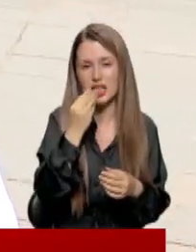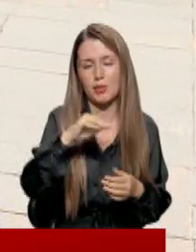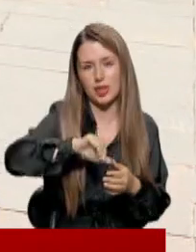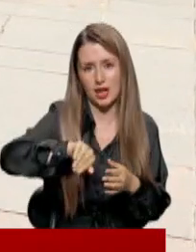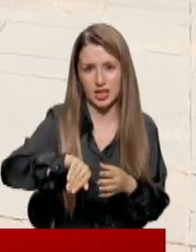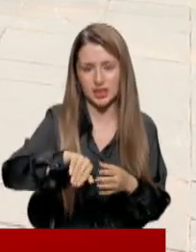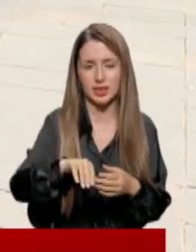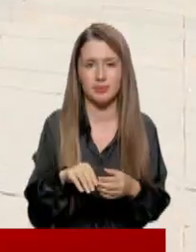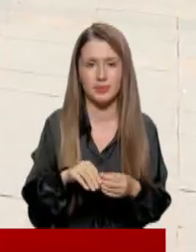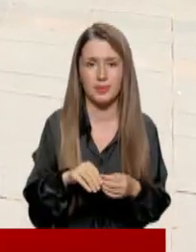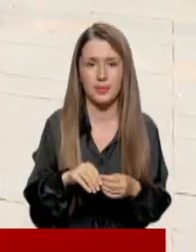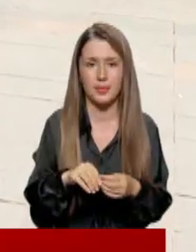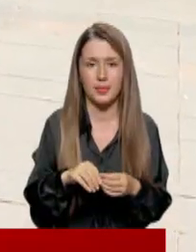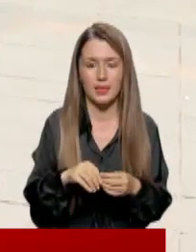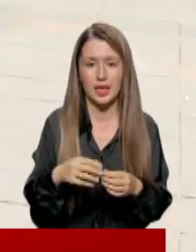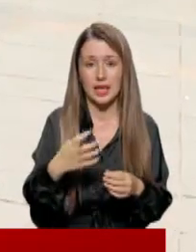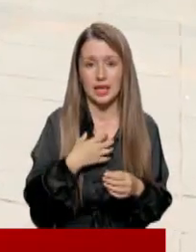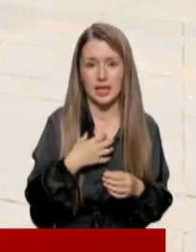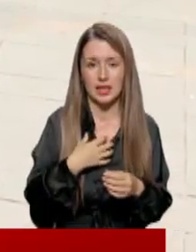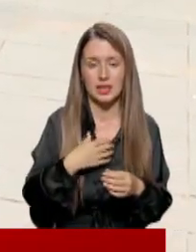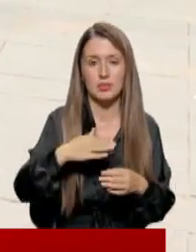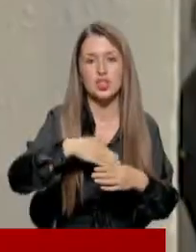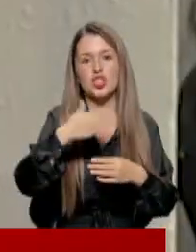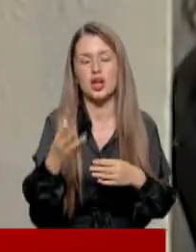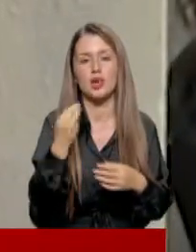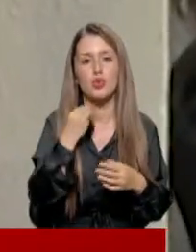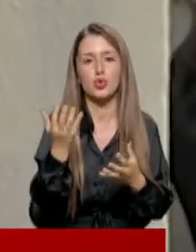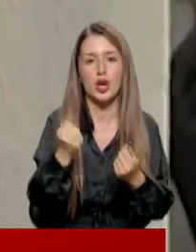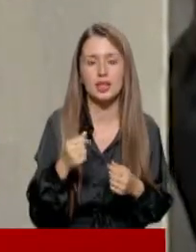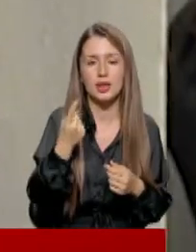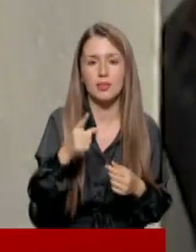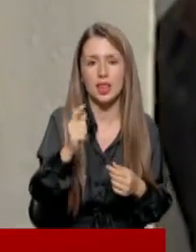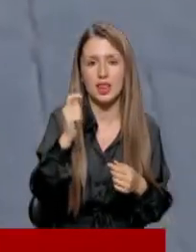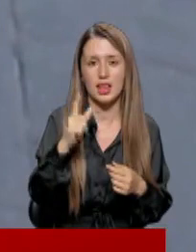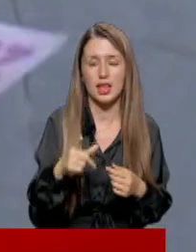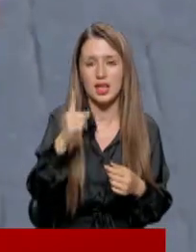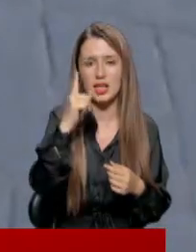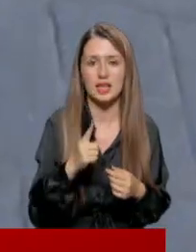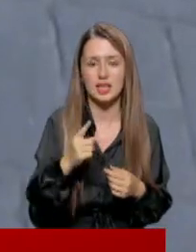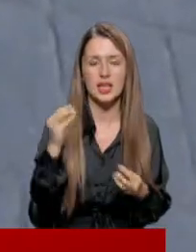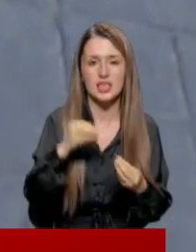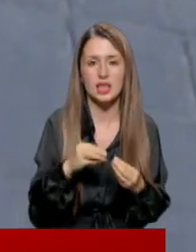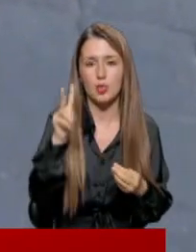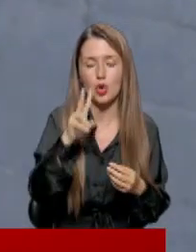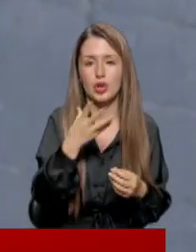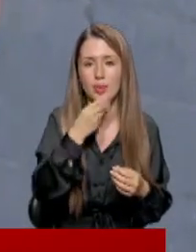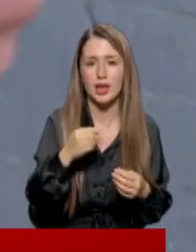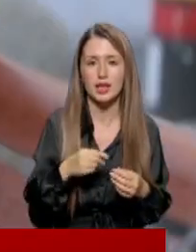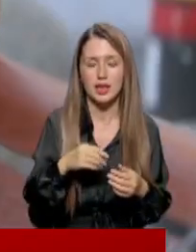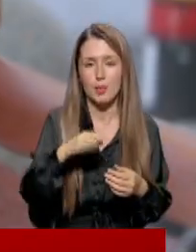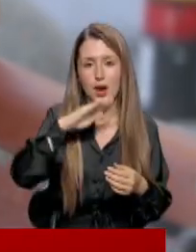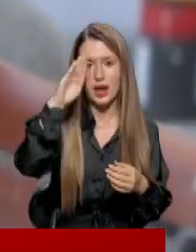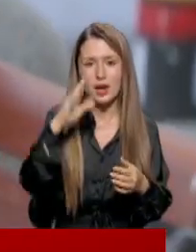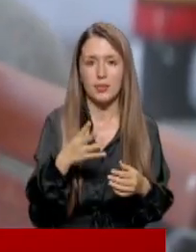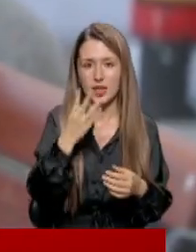torunuma bayram harçlığı, ben kendim dışarı borçlandım. 1000 liraydı. İlk kez geçen yıl zam gördü emekli bayram ikramiyesi. O